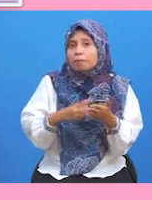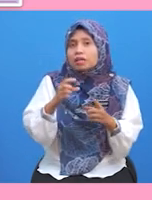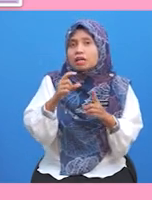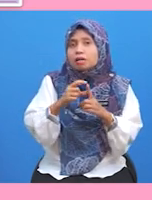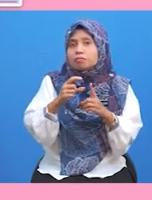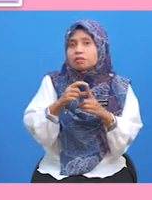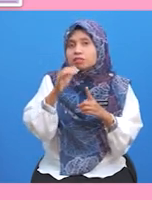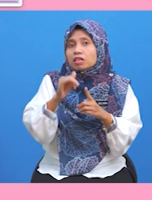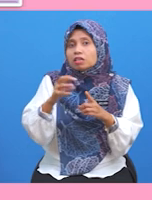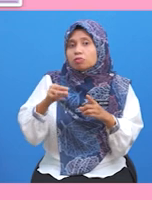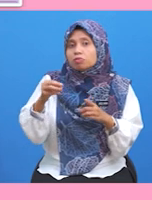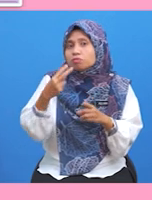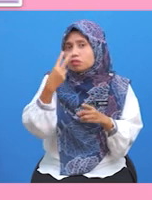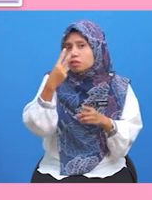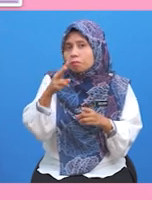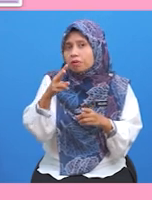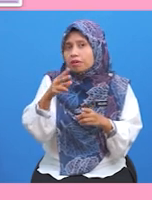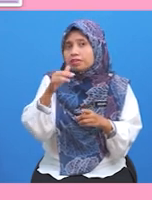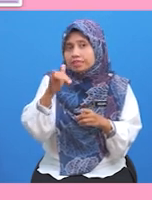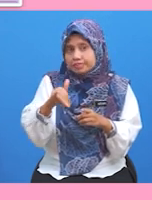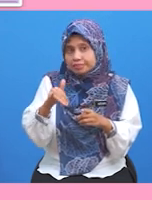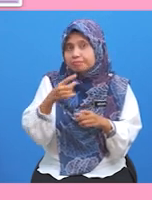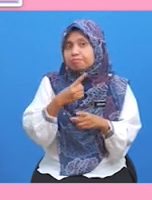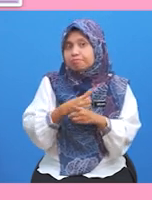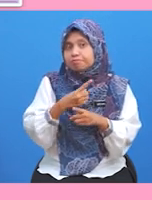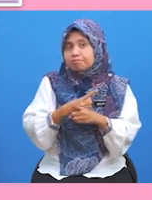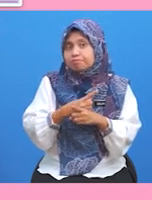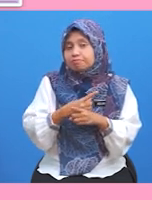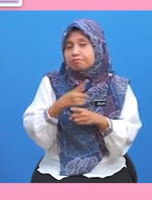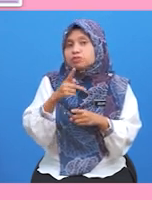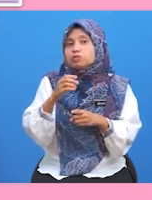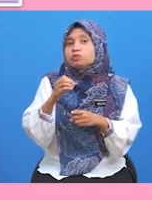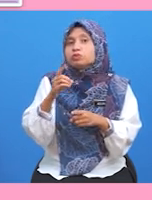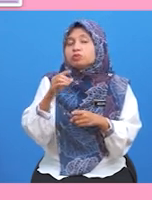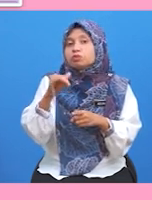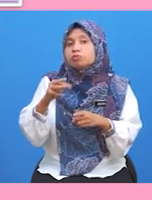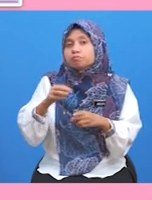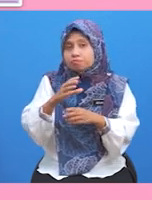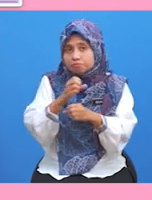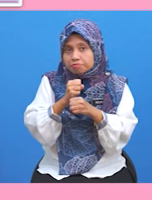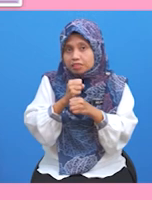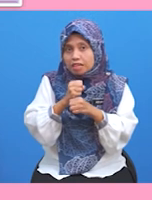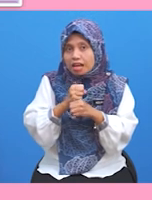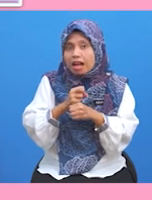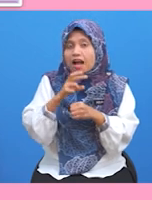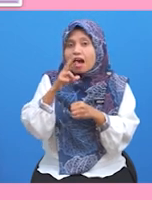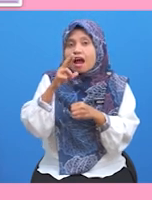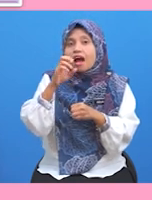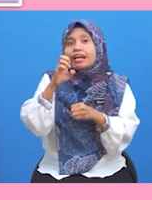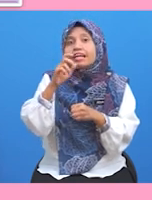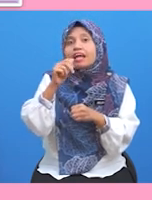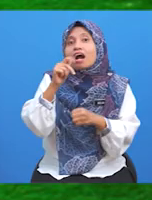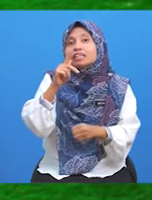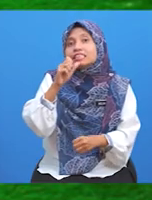yang murid-murid nampak? Ya, betul. Kod yang murid-murid akan dapat adalah reaksi di